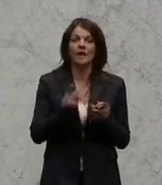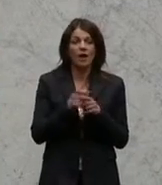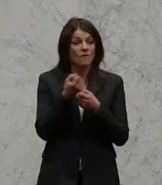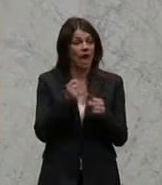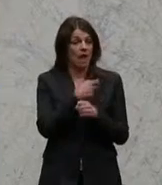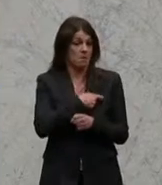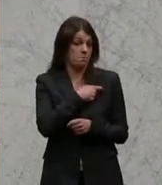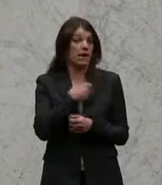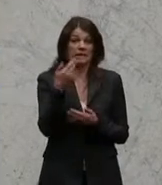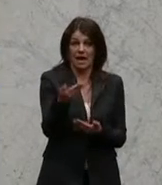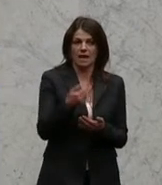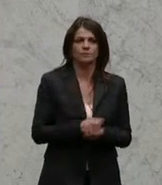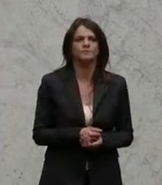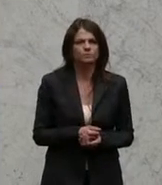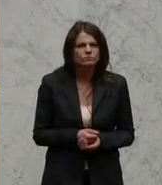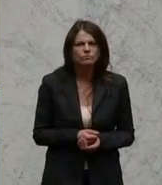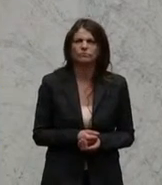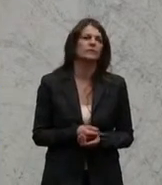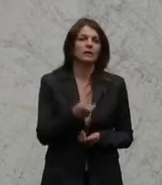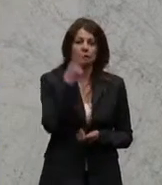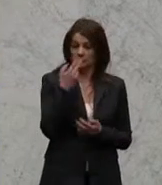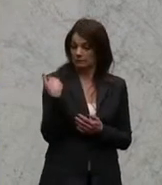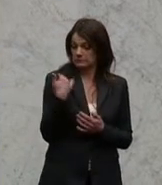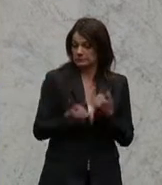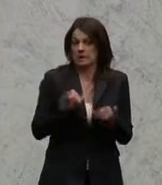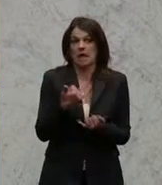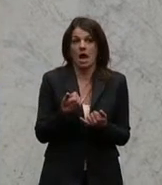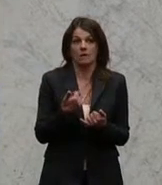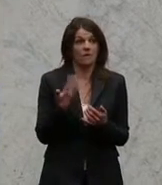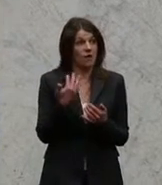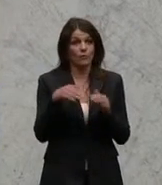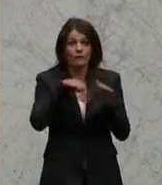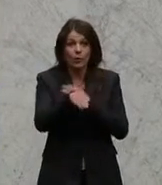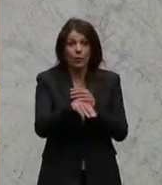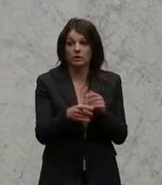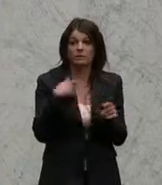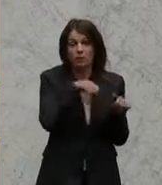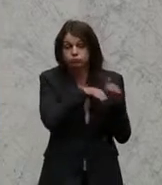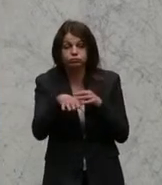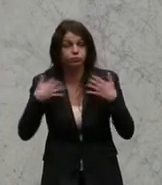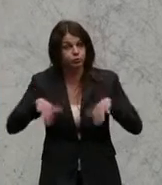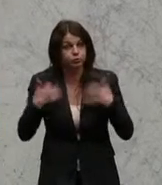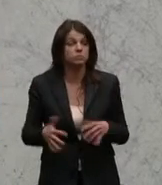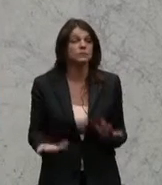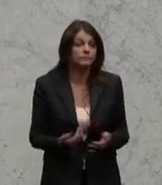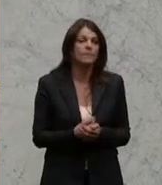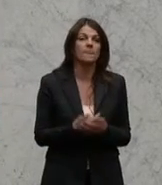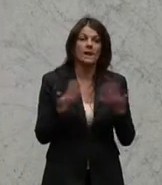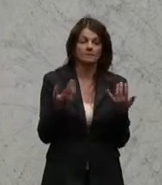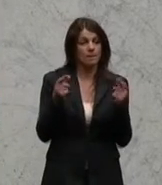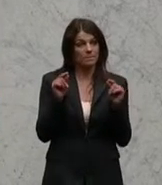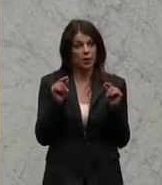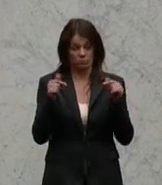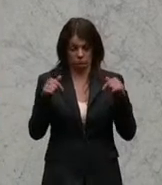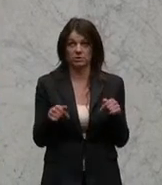Freiheitlichen Partei, wenn wir gesehen haben, was das letzte Jahr, was da an Flüchtlingsströmen zustande gekommen ist, hat es hier herinnen